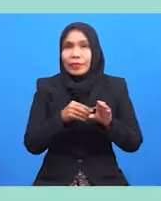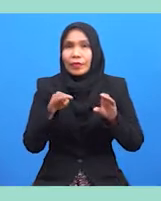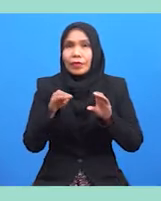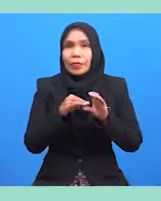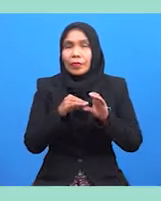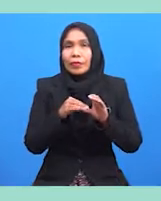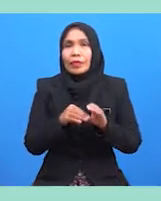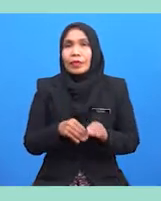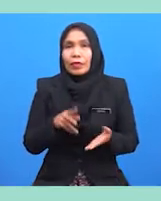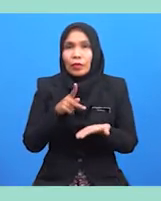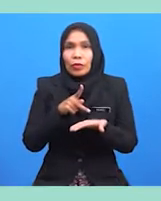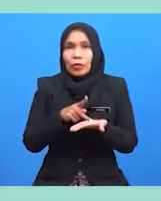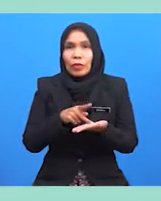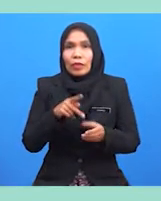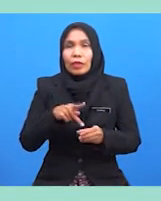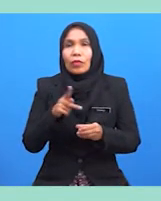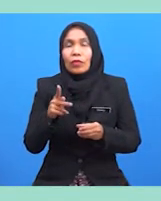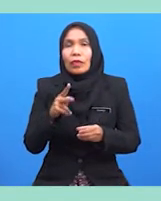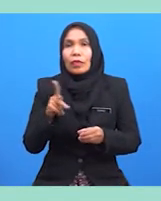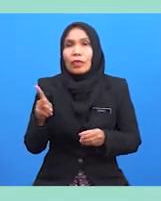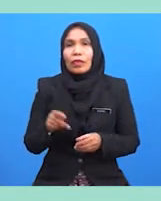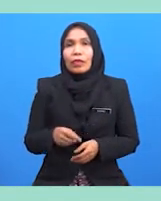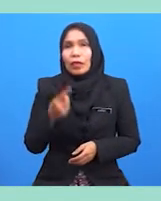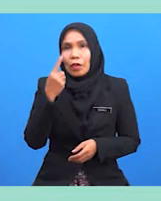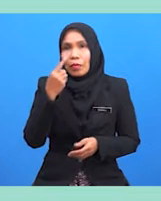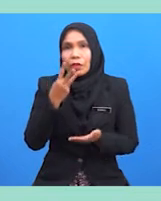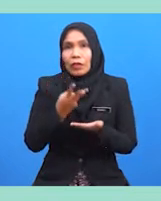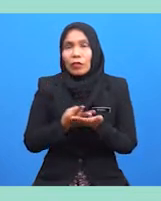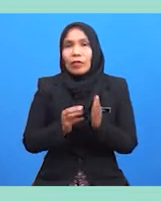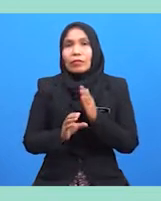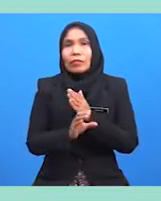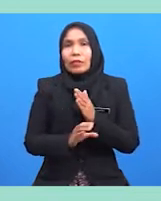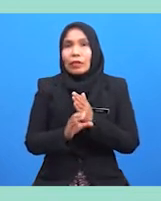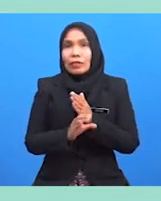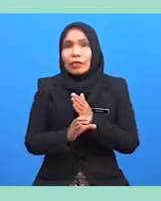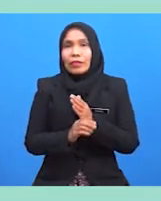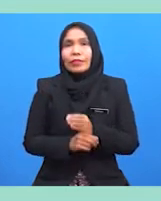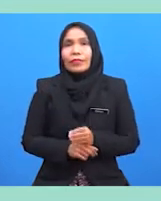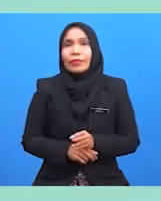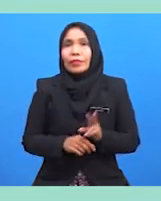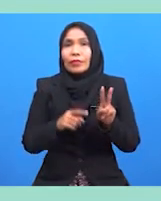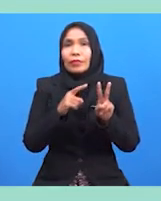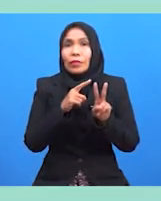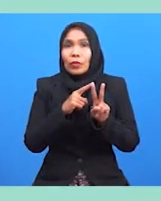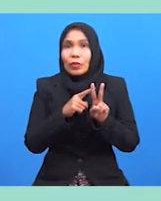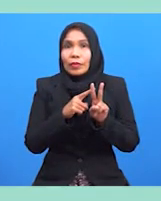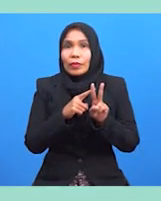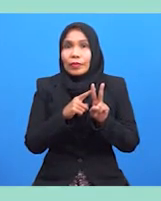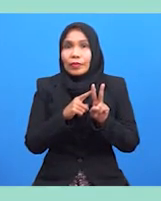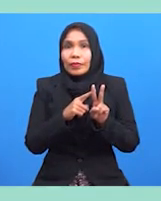pusat mengeluarkan mata wang negara. Kedua, bank pusat mengawal kestabilan nilai mata